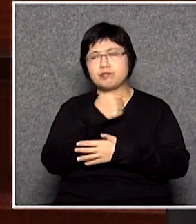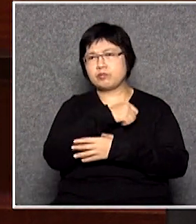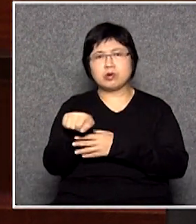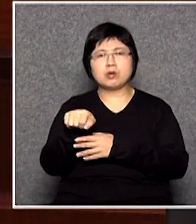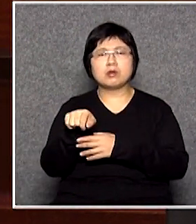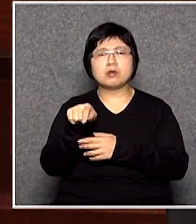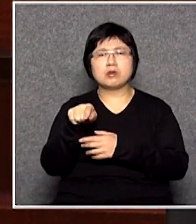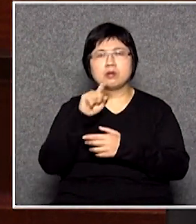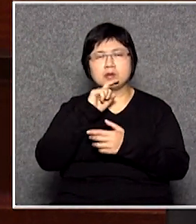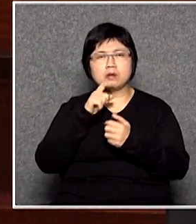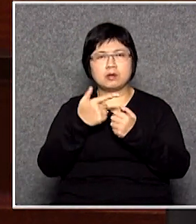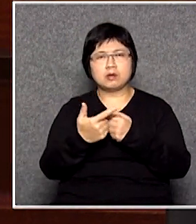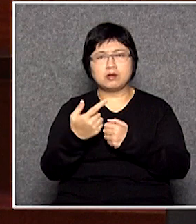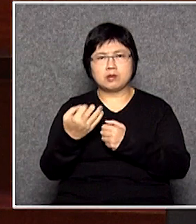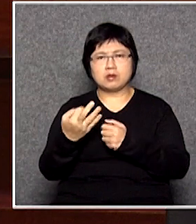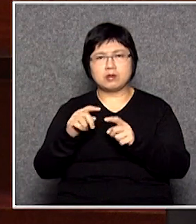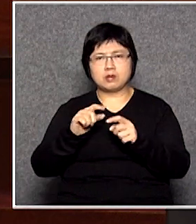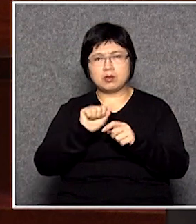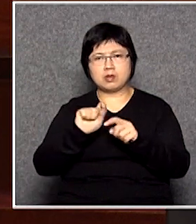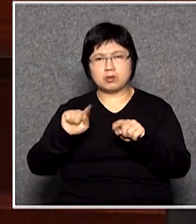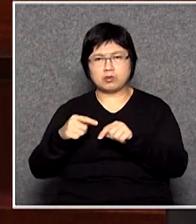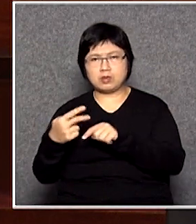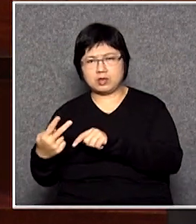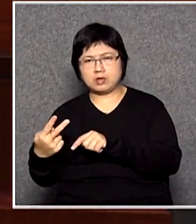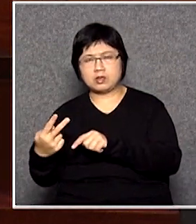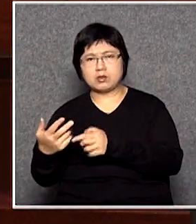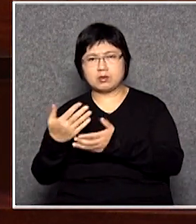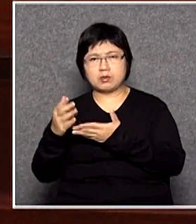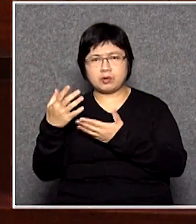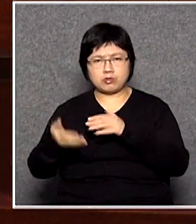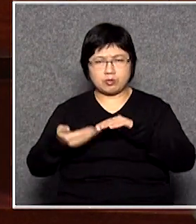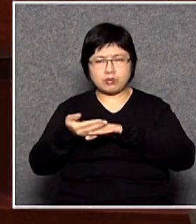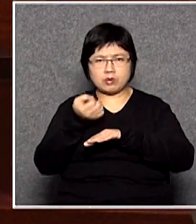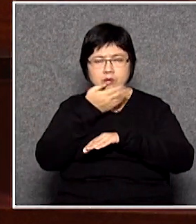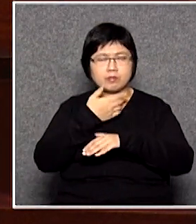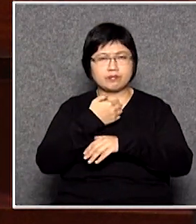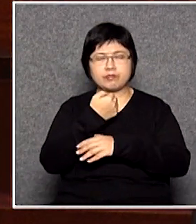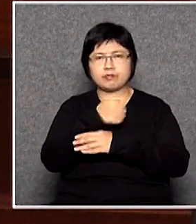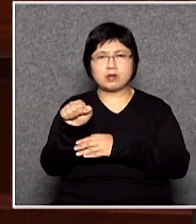擬議第83A(2)豁免重複披露嘅要求。